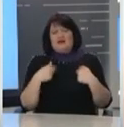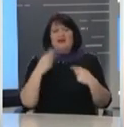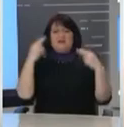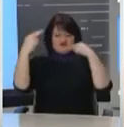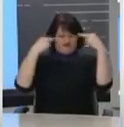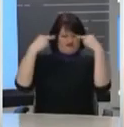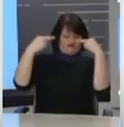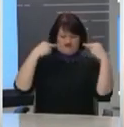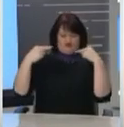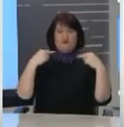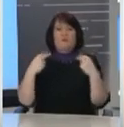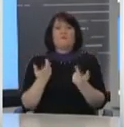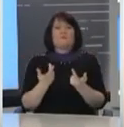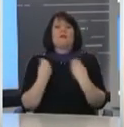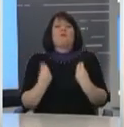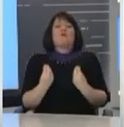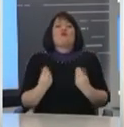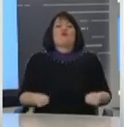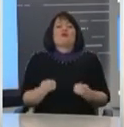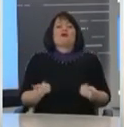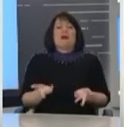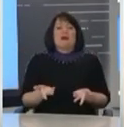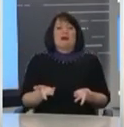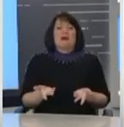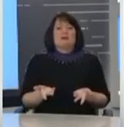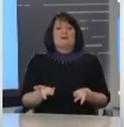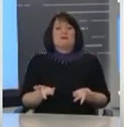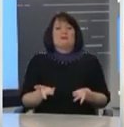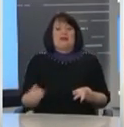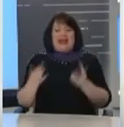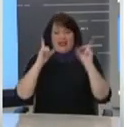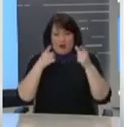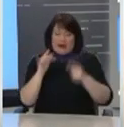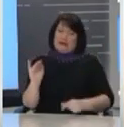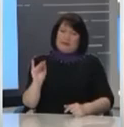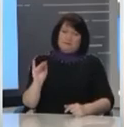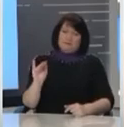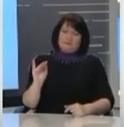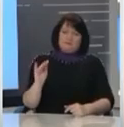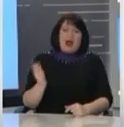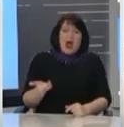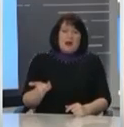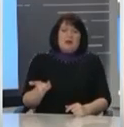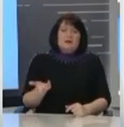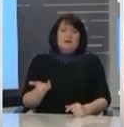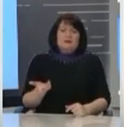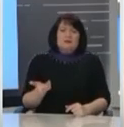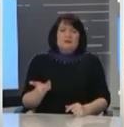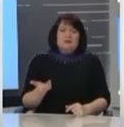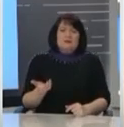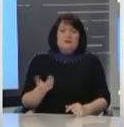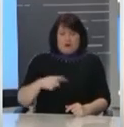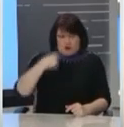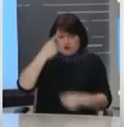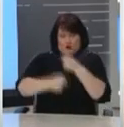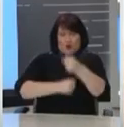επιτροπία. Και πώς είναι δυνατόν, αναφέρομαι στη Νέα Δημοκρατία, εάν κυβερνήσει μέσα στον